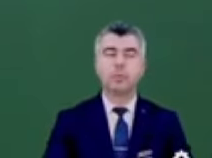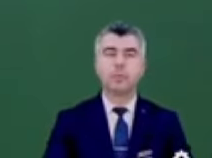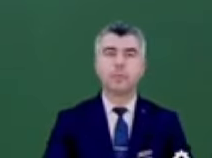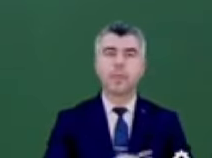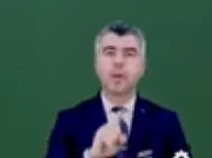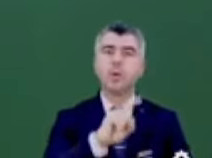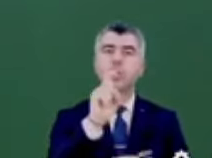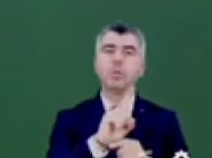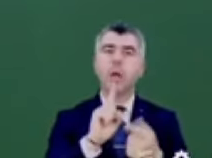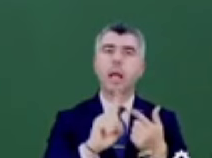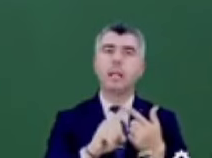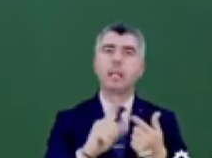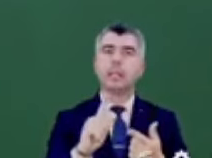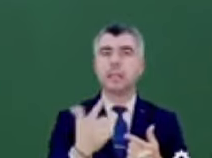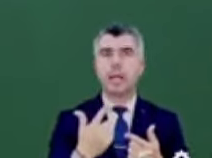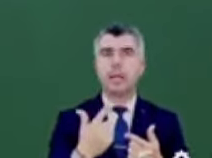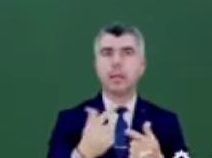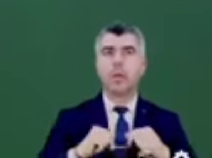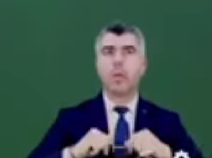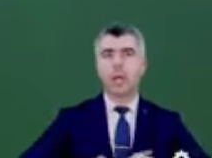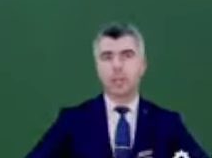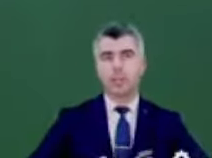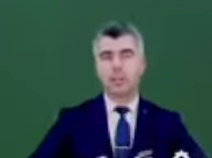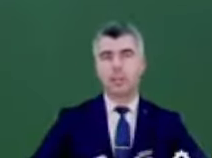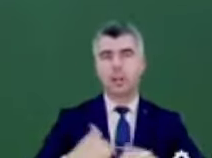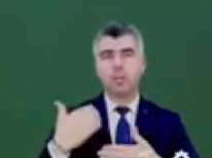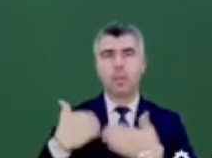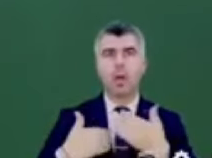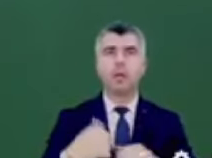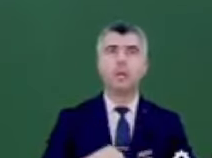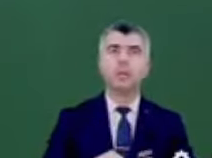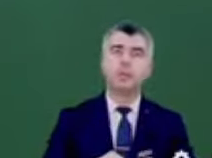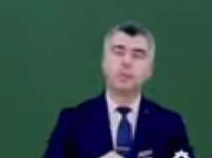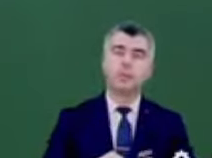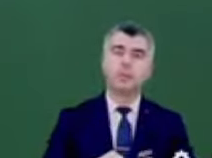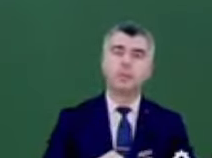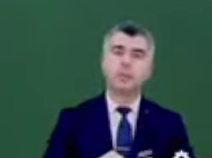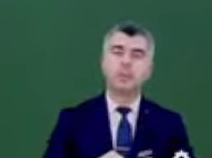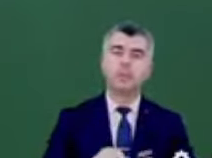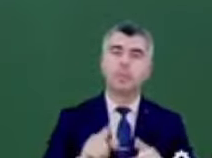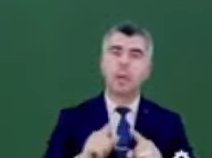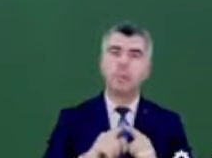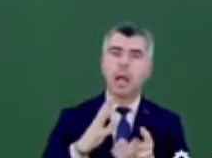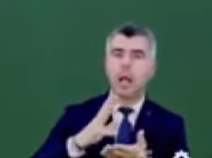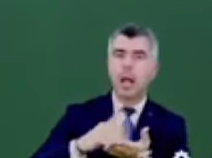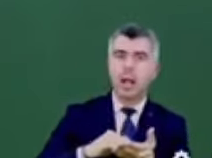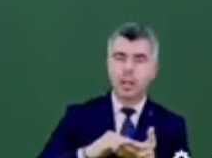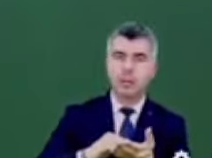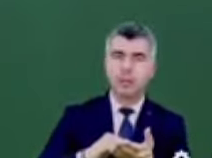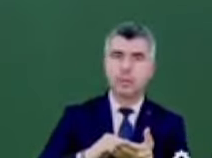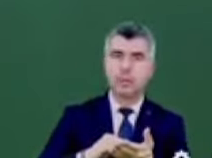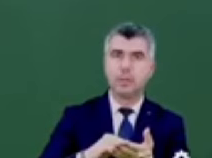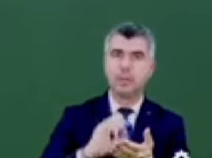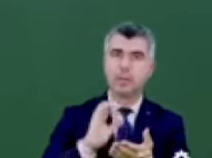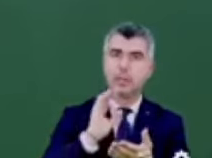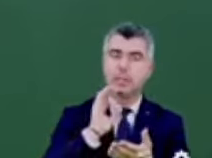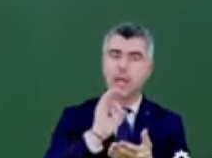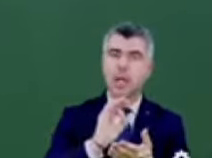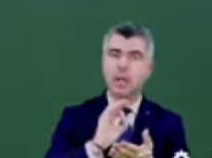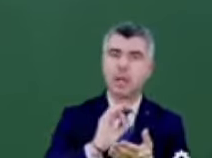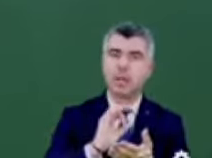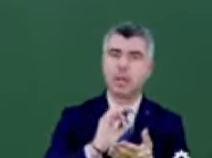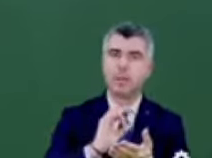للسيده عواطف حيار وهو يخص هذا البطاقه المهنيه هذ البطاقه